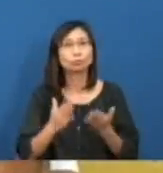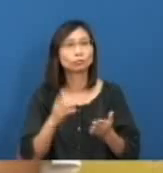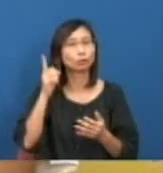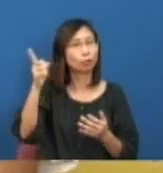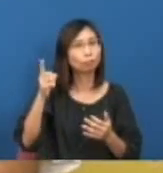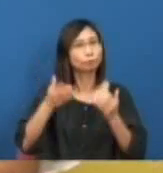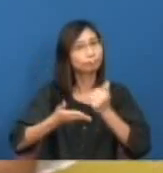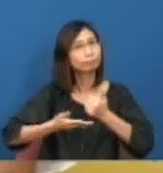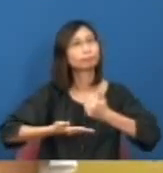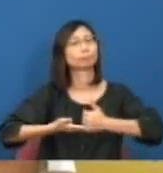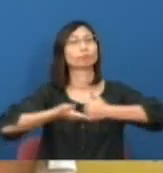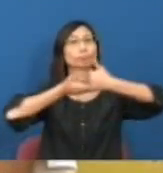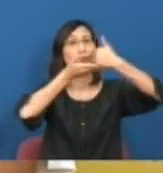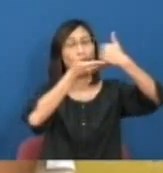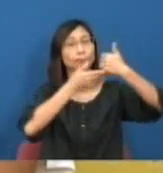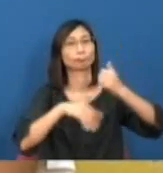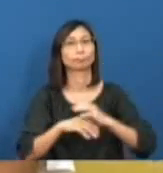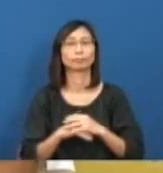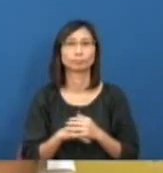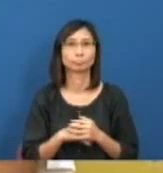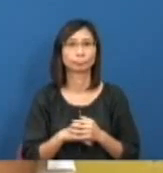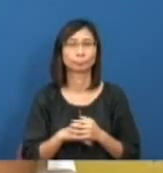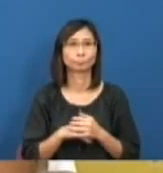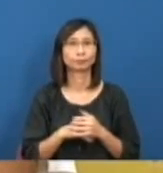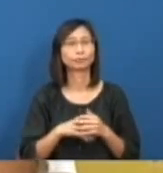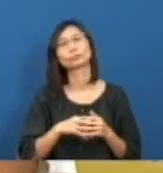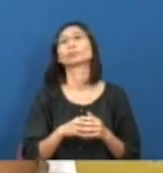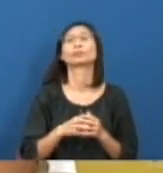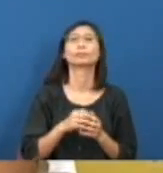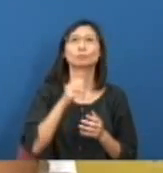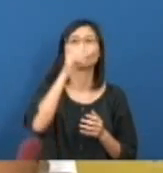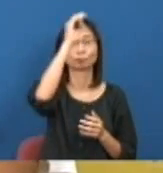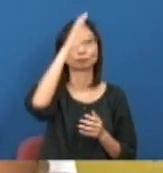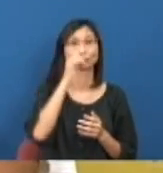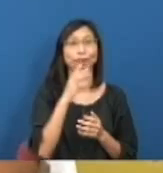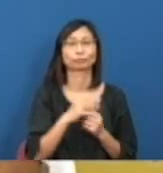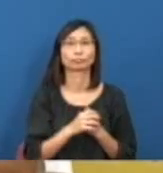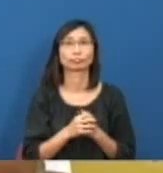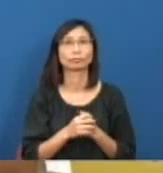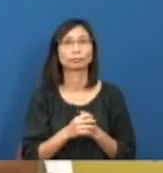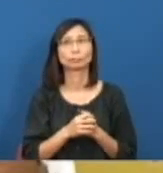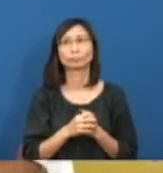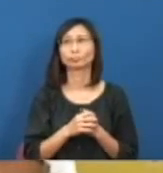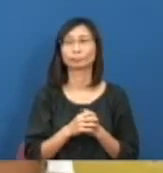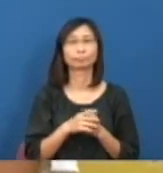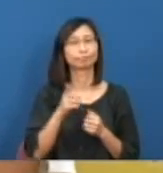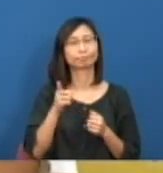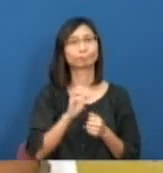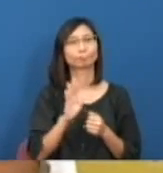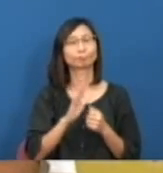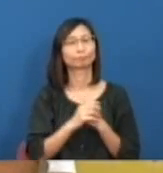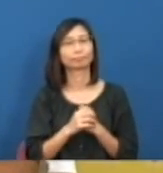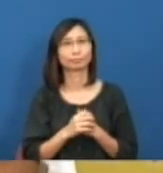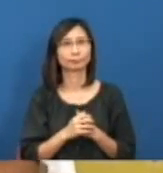重，只不過佢係一個即係類猿人。我類猿人唔係類人啊！大家唔好以為我刻薄